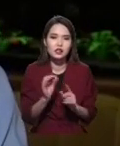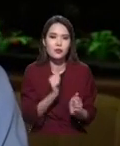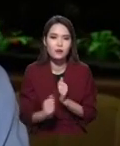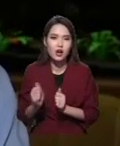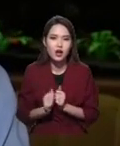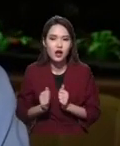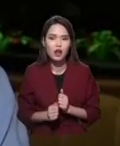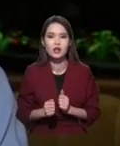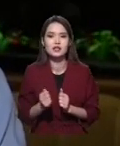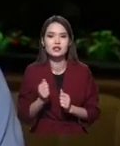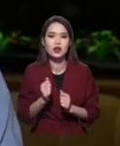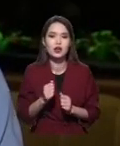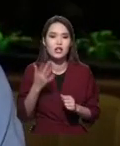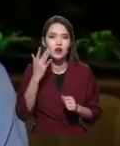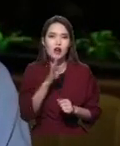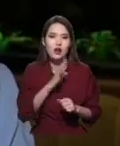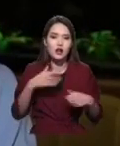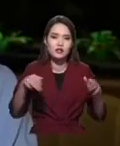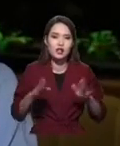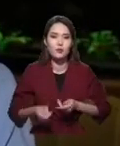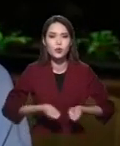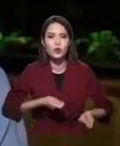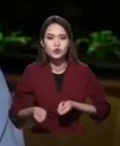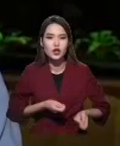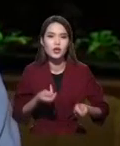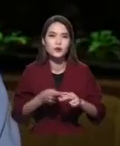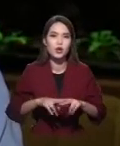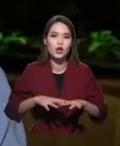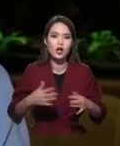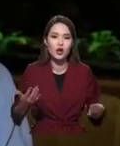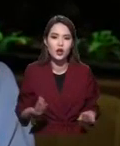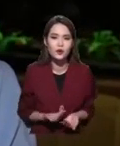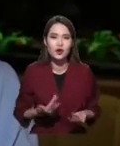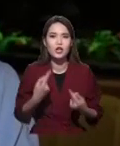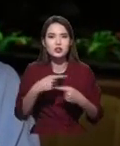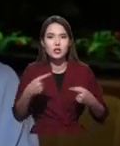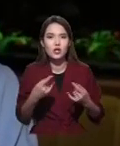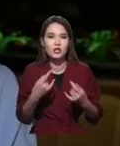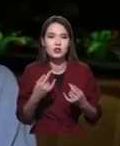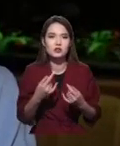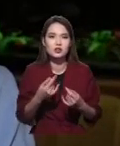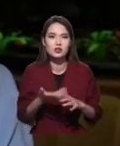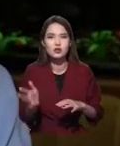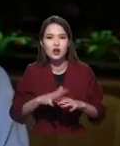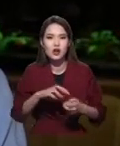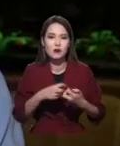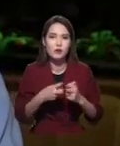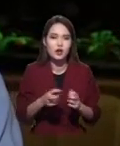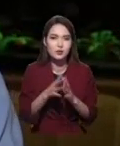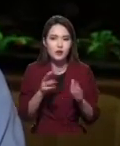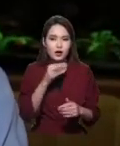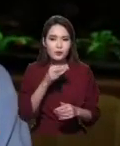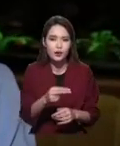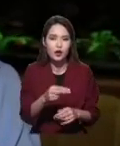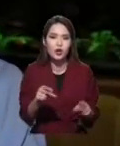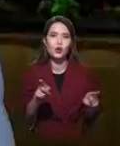келген осы әйелдер қанатының жетекшілері сол өңірдің өзекті мәселелері жалпы республикаға өздерінің